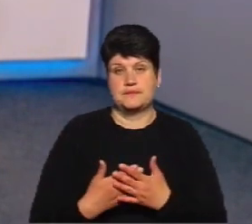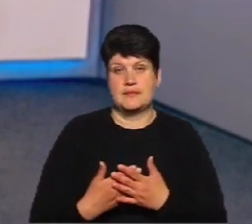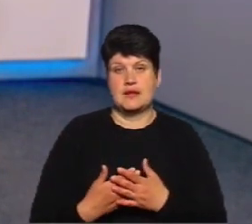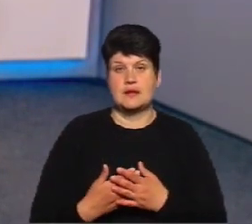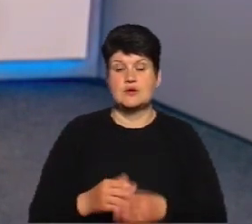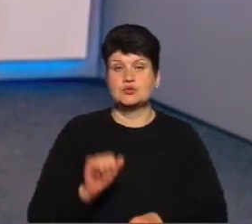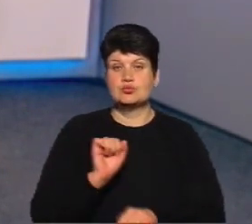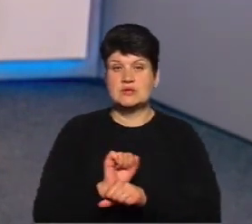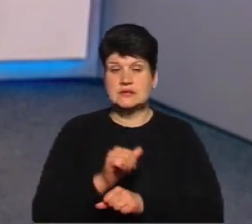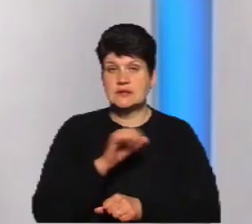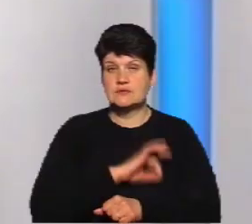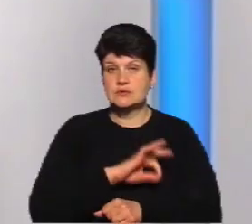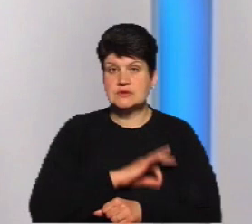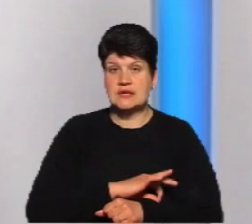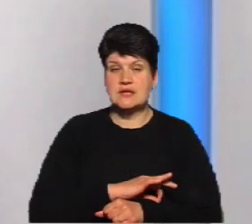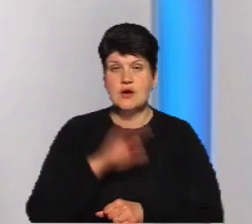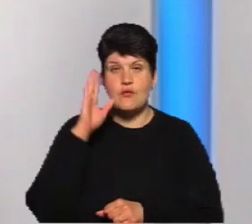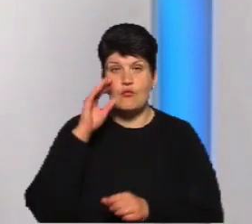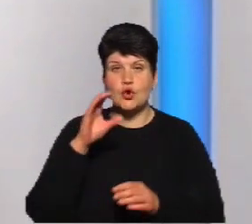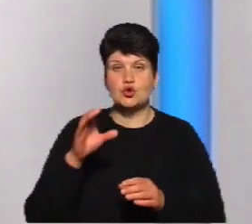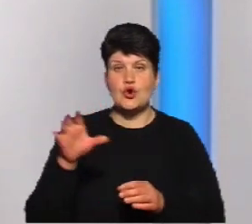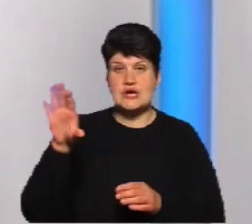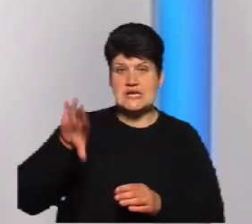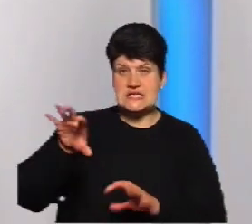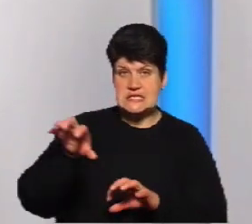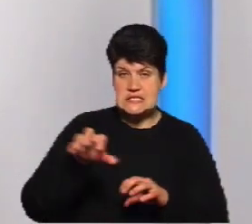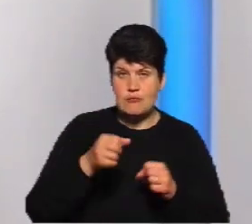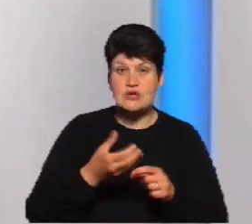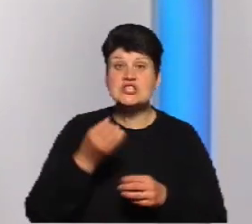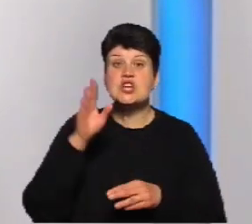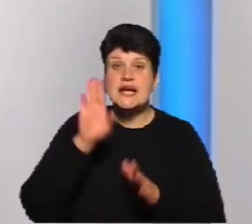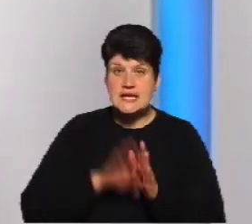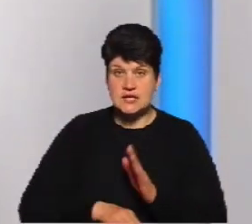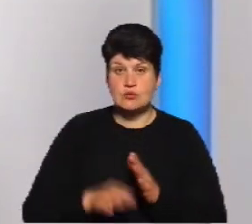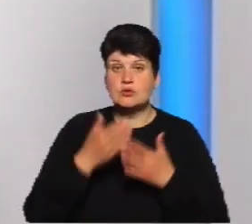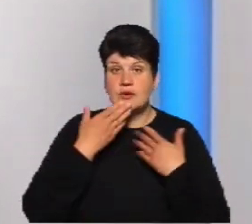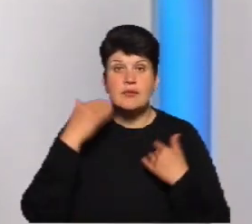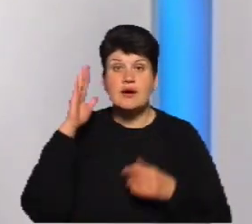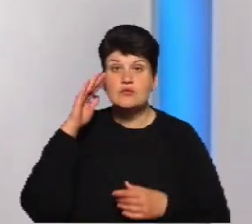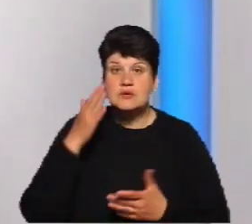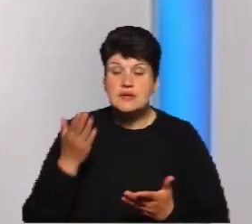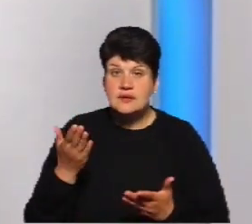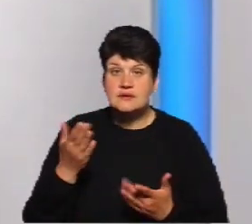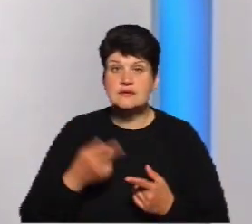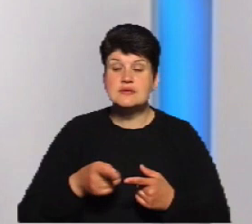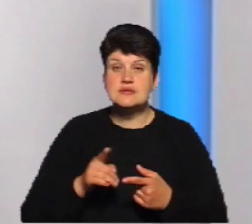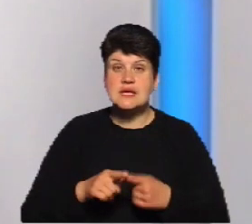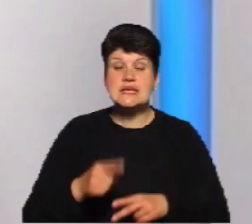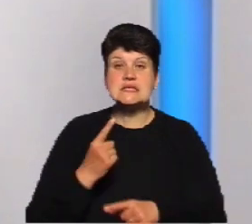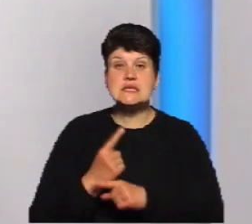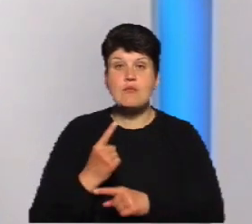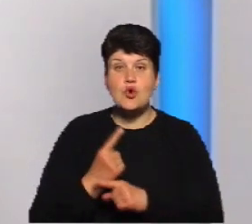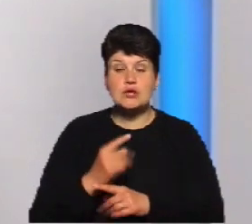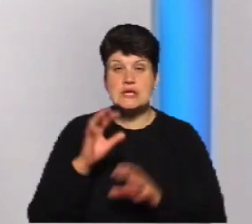експлуатацію водозабору, це взагалі ще гірше, бо відсутність води. І забороненим законом про